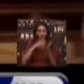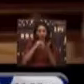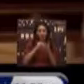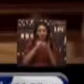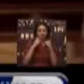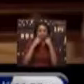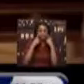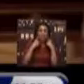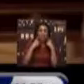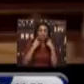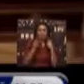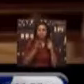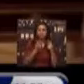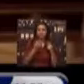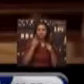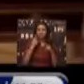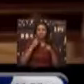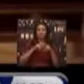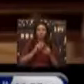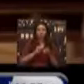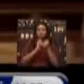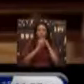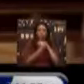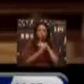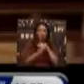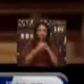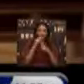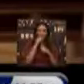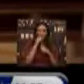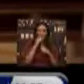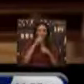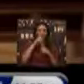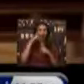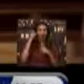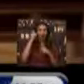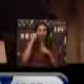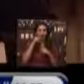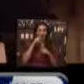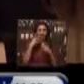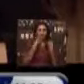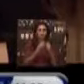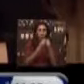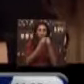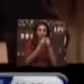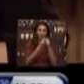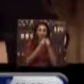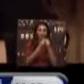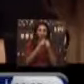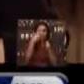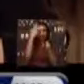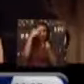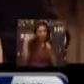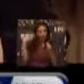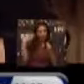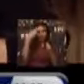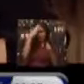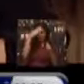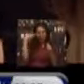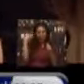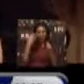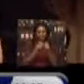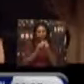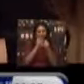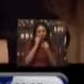النقلة الغريبة دي؟ اميرة البنت المسترجلة ويا جدو